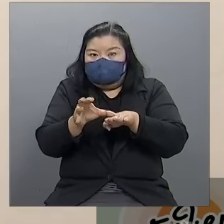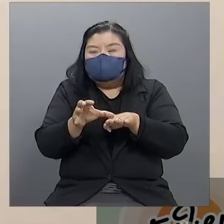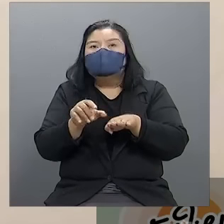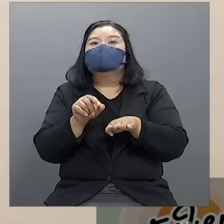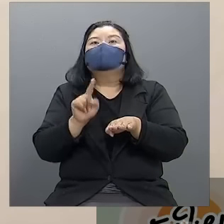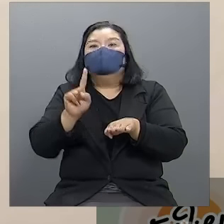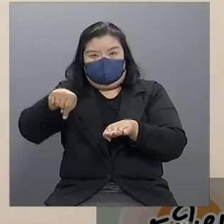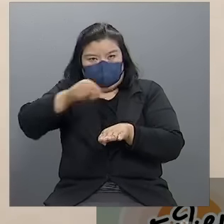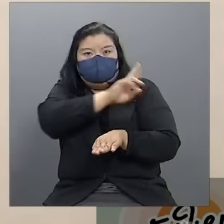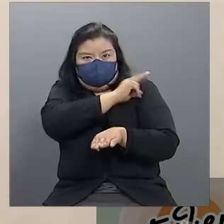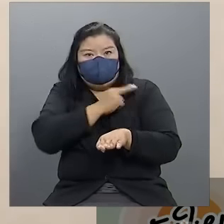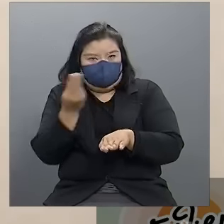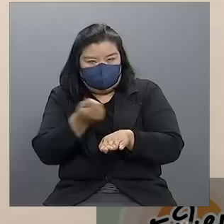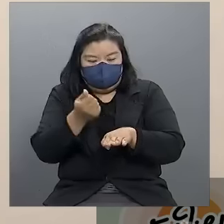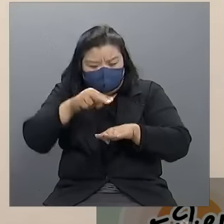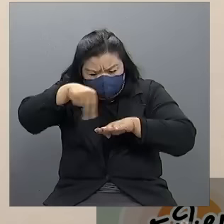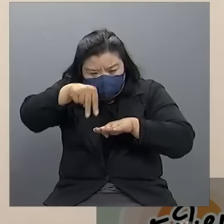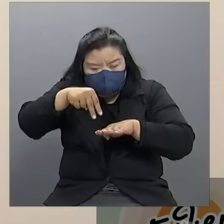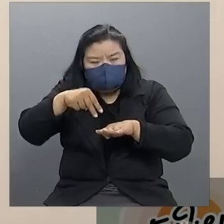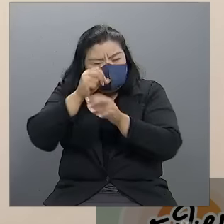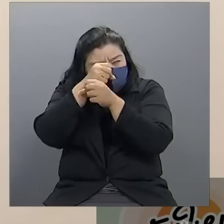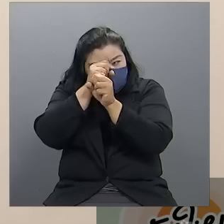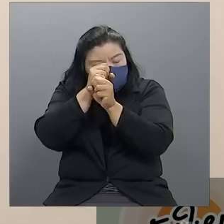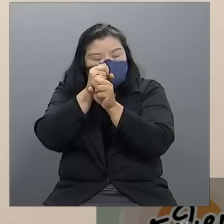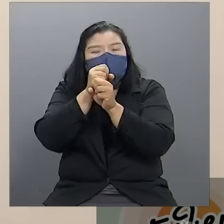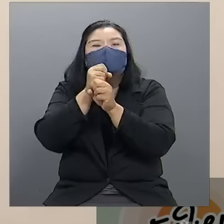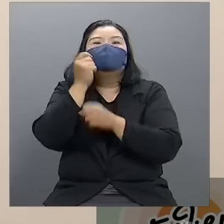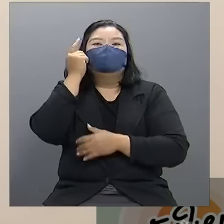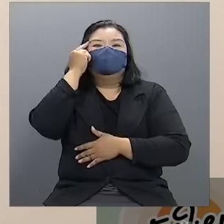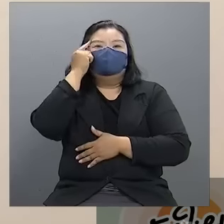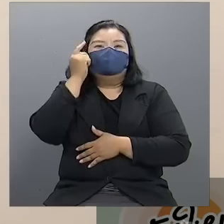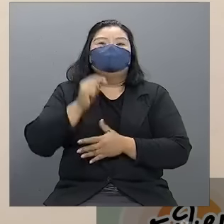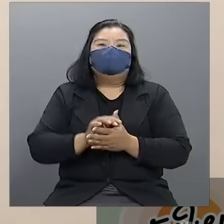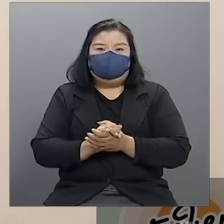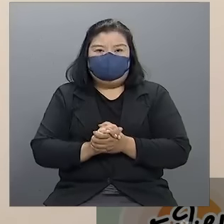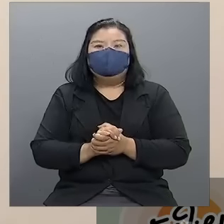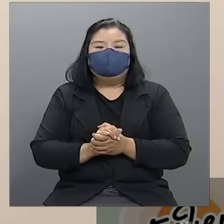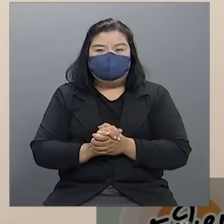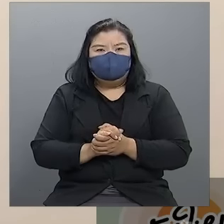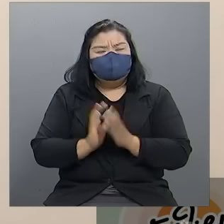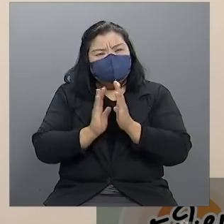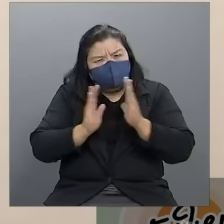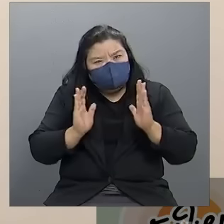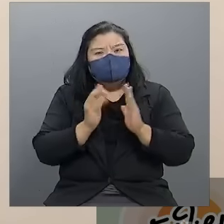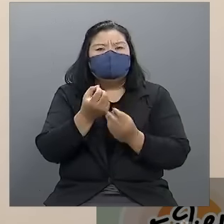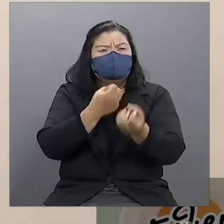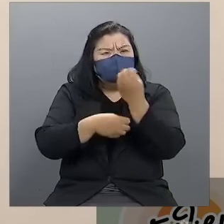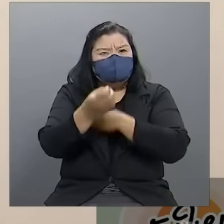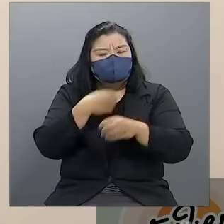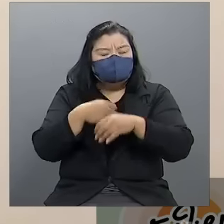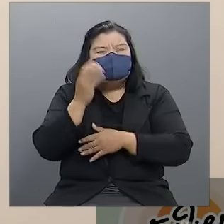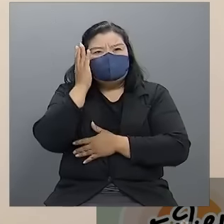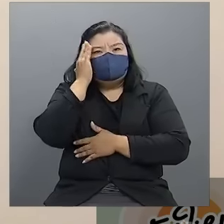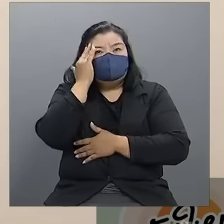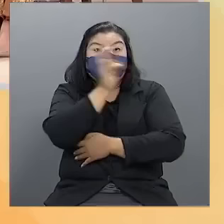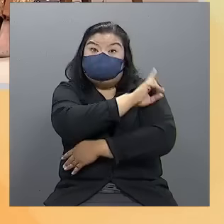เพรว่จะได้รบการมนิสัยทดุต้องรับข้อมูความรู้มากมายจากคุณหมอเลยนะครัแล้วก็การสำรวจ